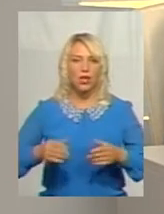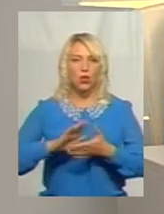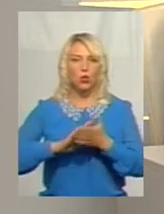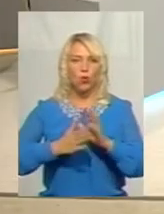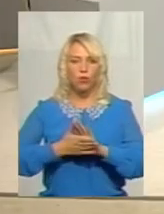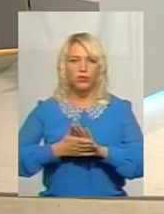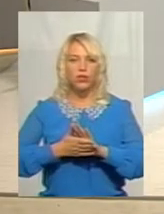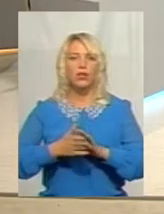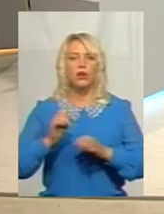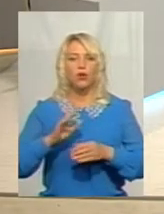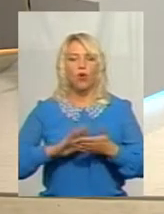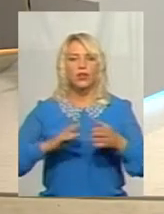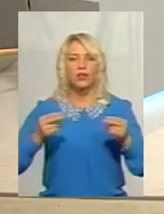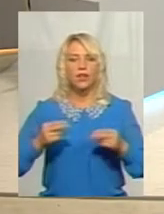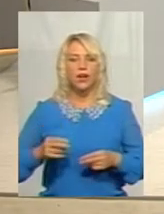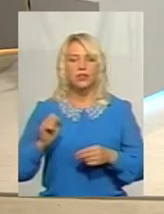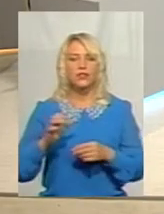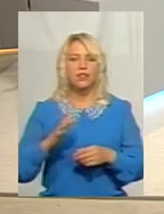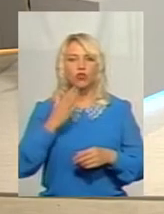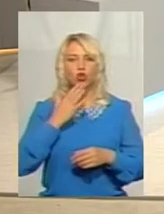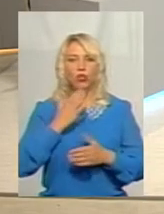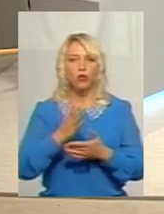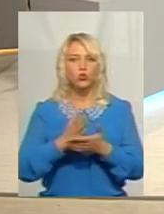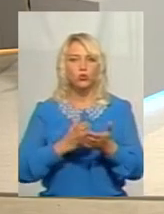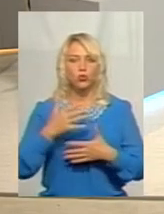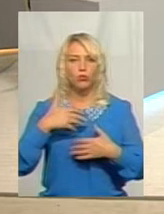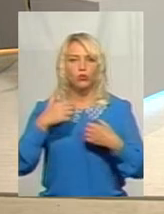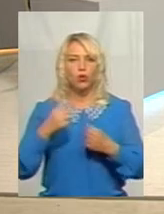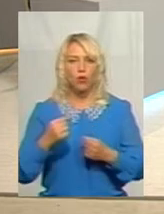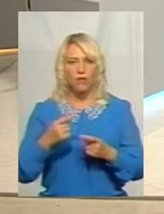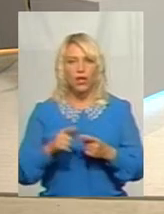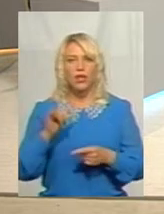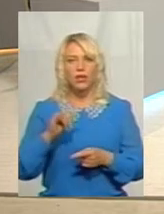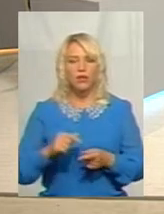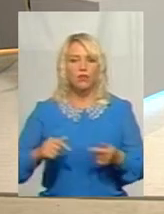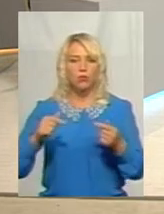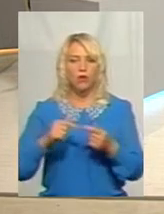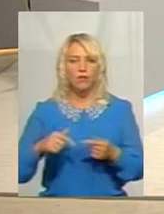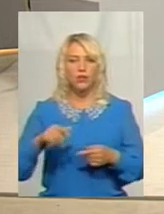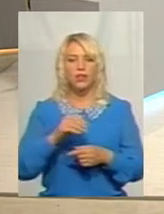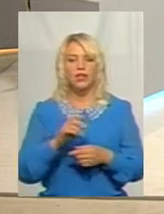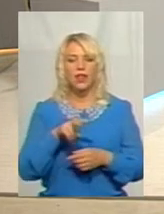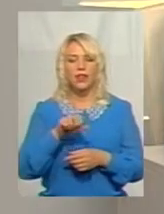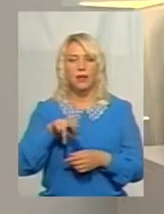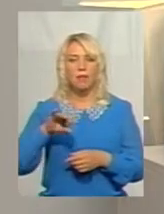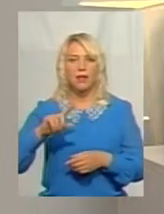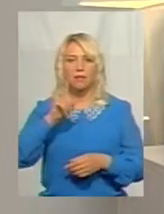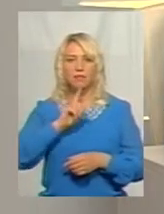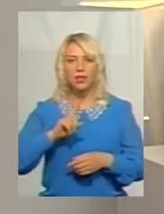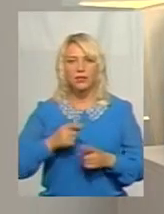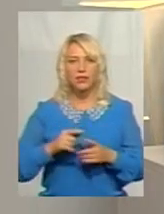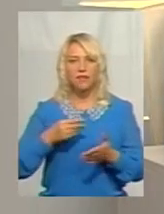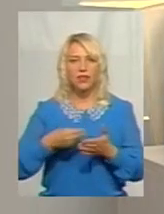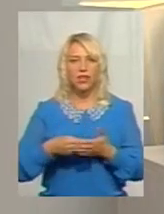договір, підписали контракт з Національною службою здоров'я. Відповідно, з липня місяця фінансування наших центрів